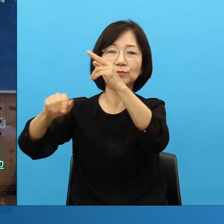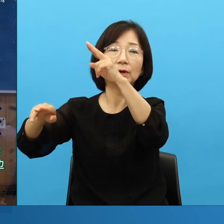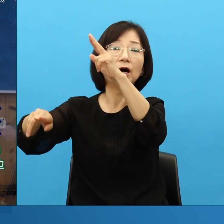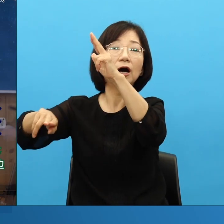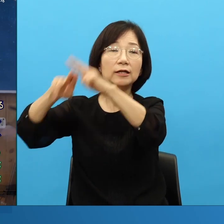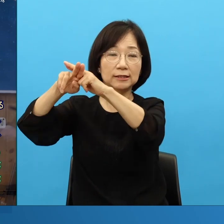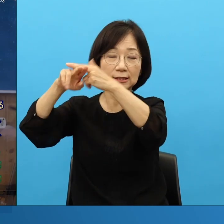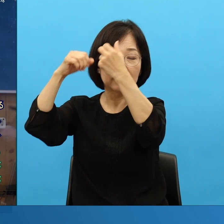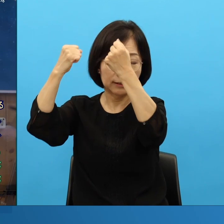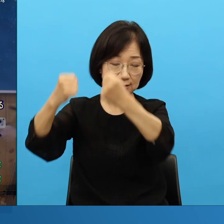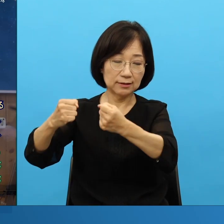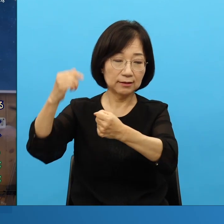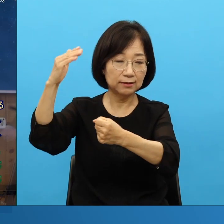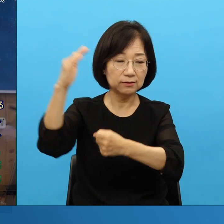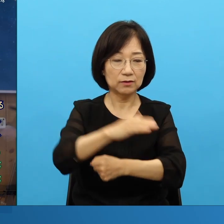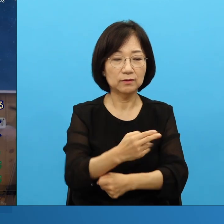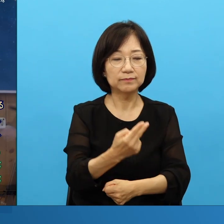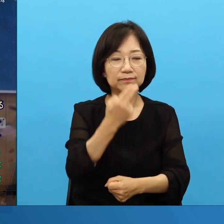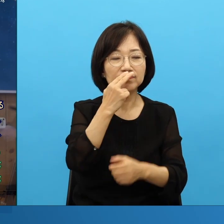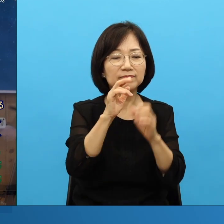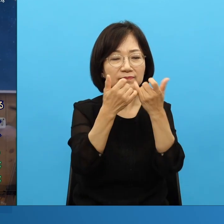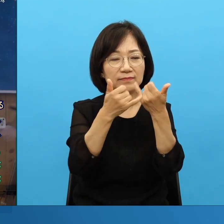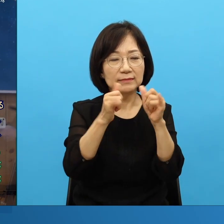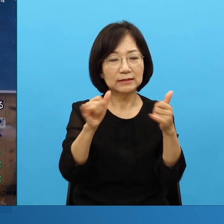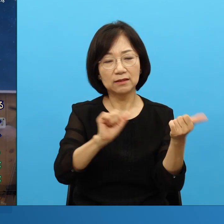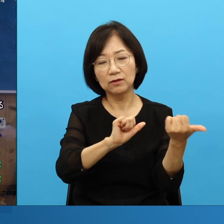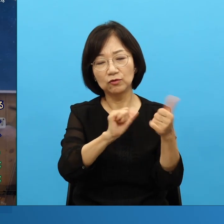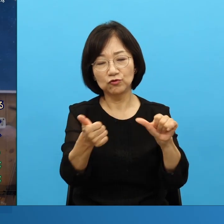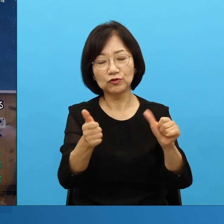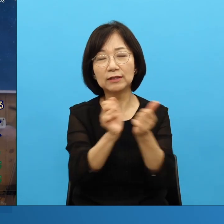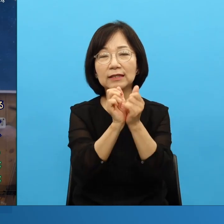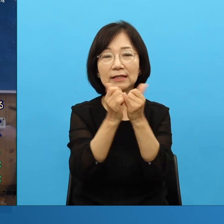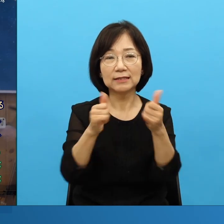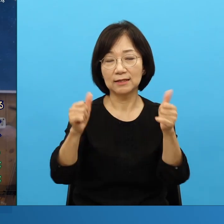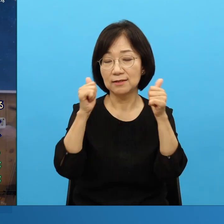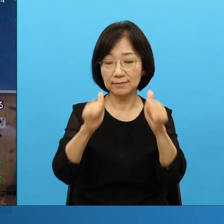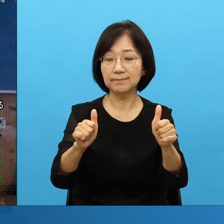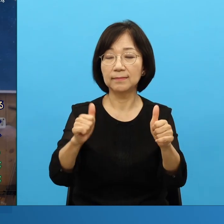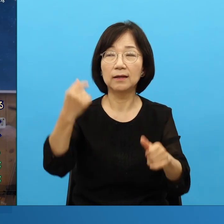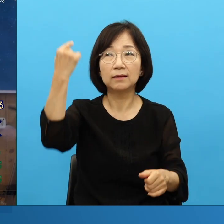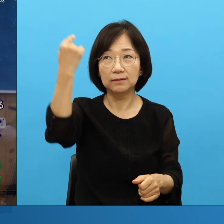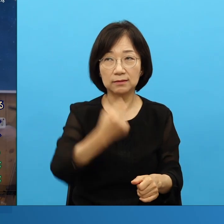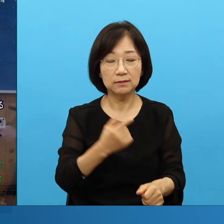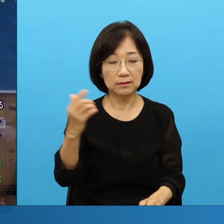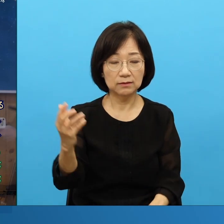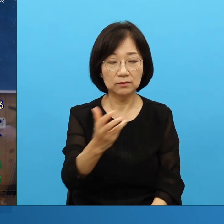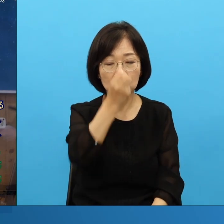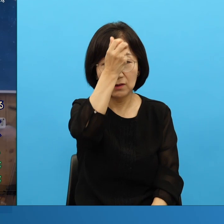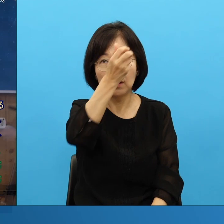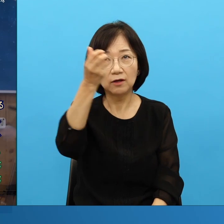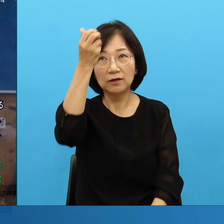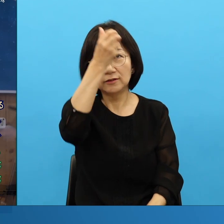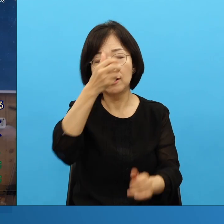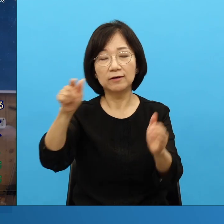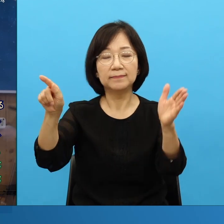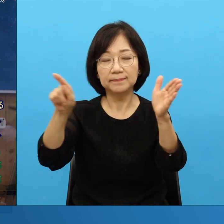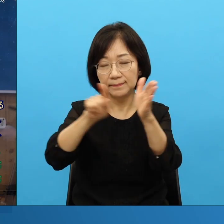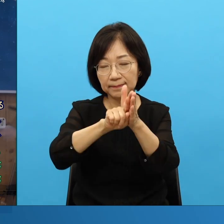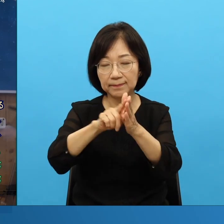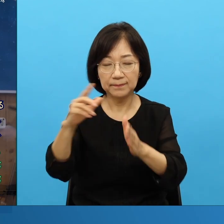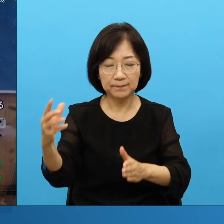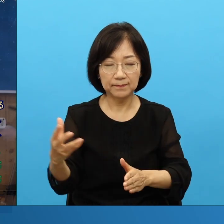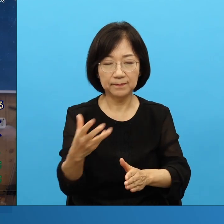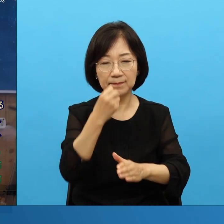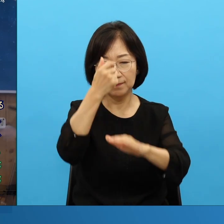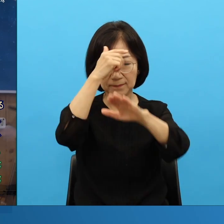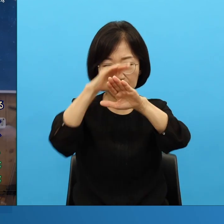하나님 편에 계시다가 저르서 산자와 죽은 자를 심판하러 오시리라. 성령을 믿사하며